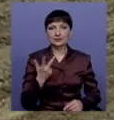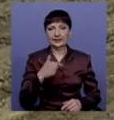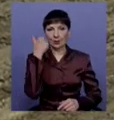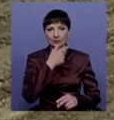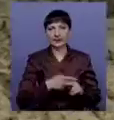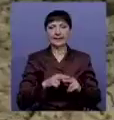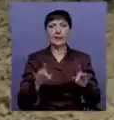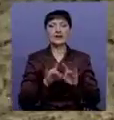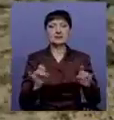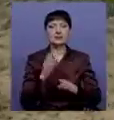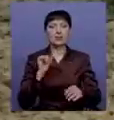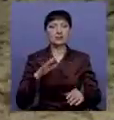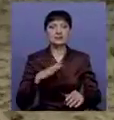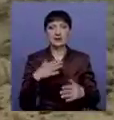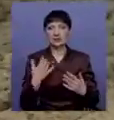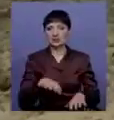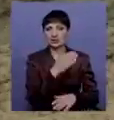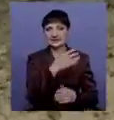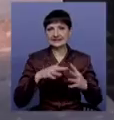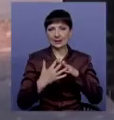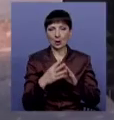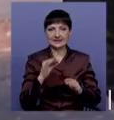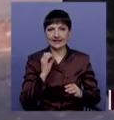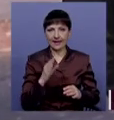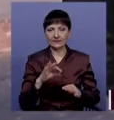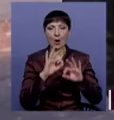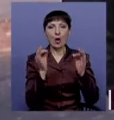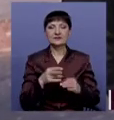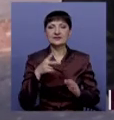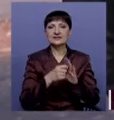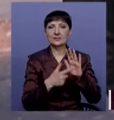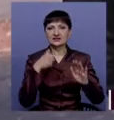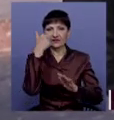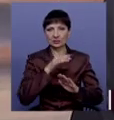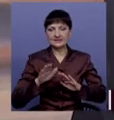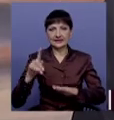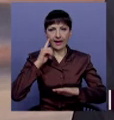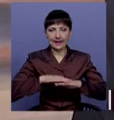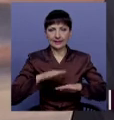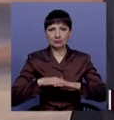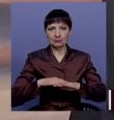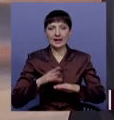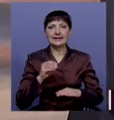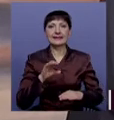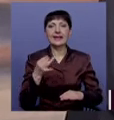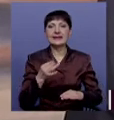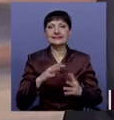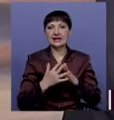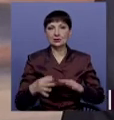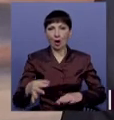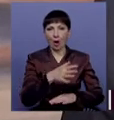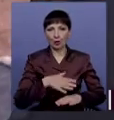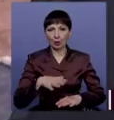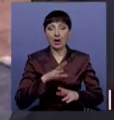это пословица может стать гимном сила исаева осенью 2017 года заместитель акима ель тайского сельского округа бекжан